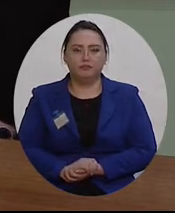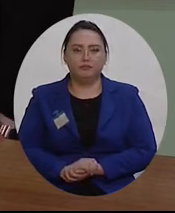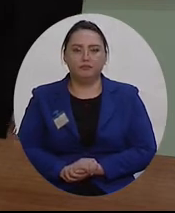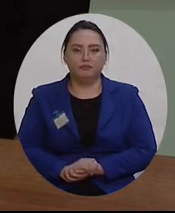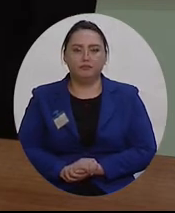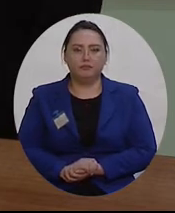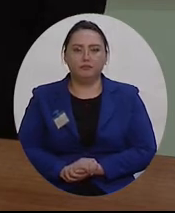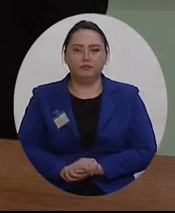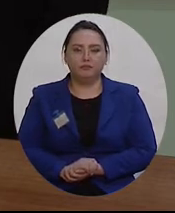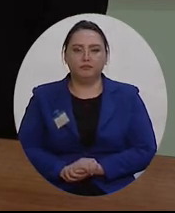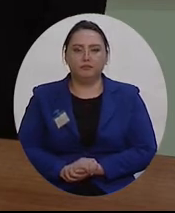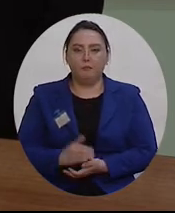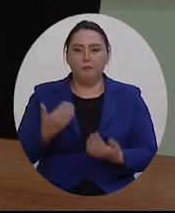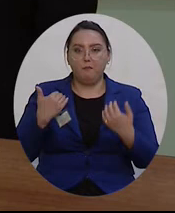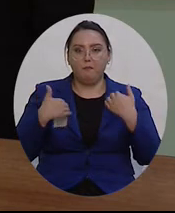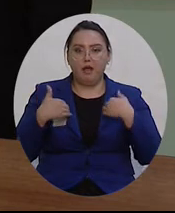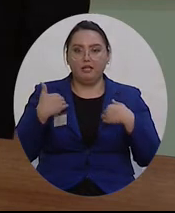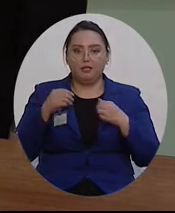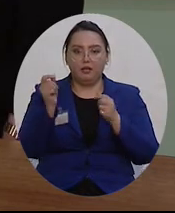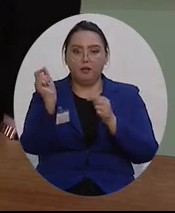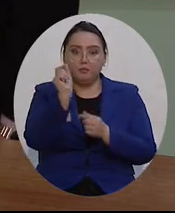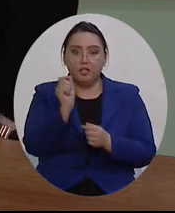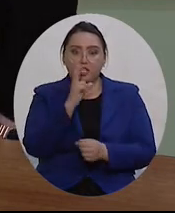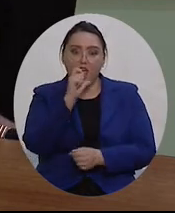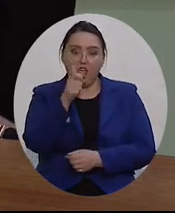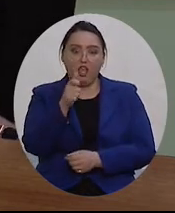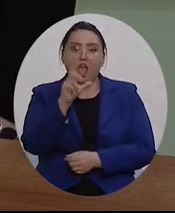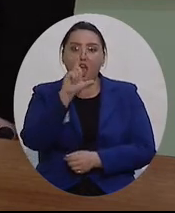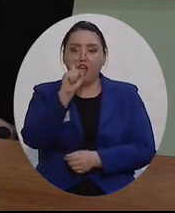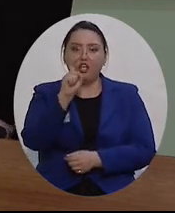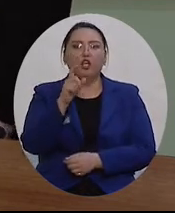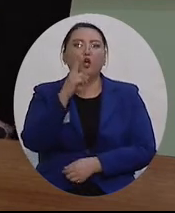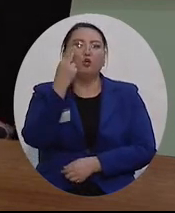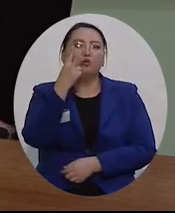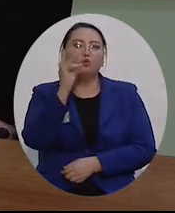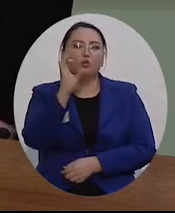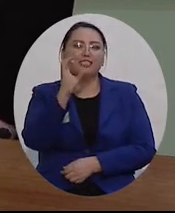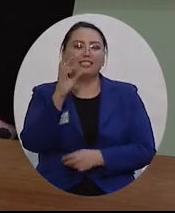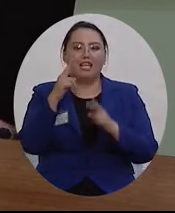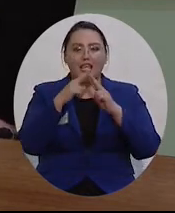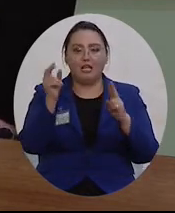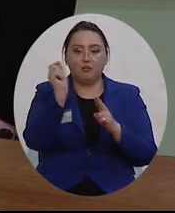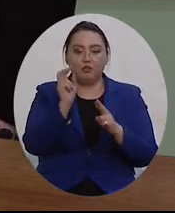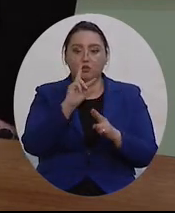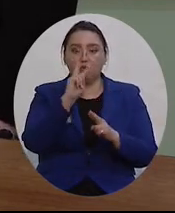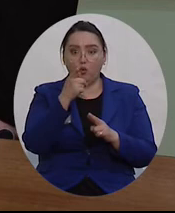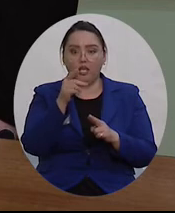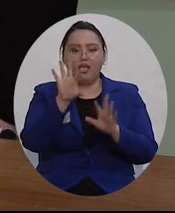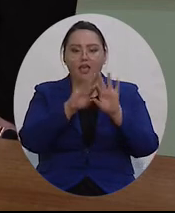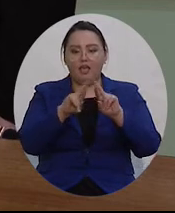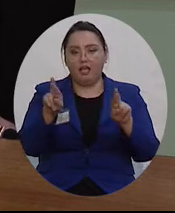За багшаага төрөвний өгсөн чиглүүлгээр энэ ихэд дүрс ялган бичих хоёр үгийг багш нь ялгасан байгаа. За